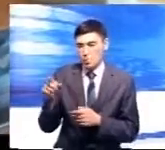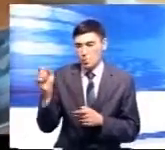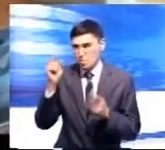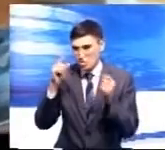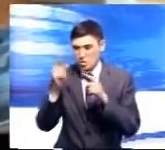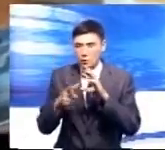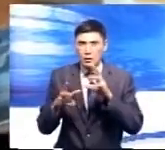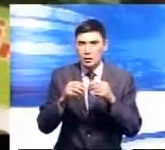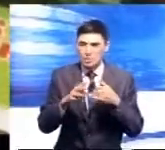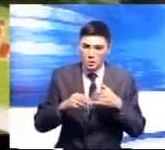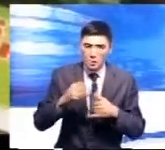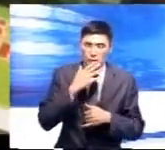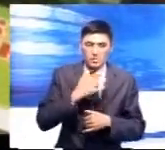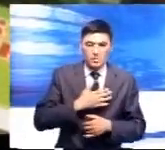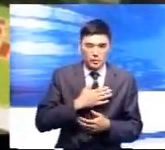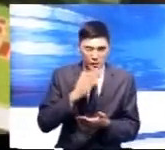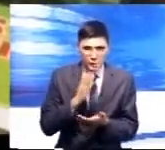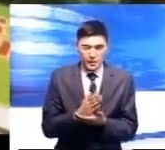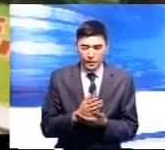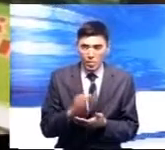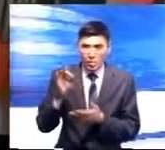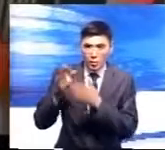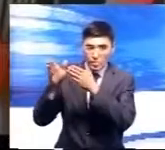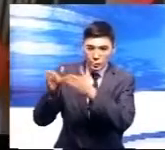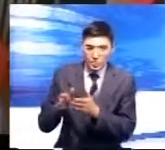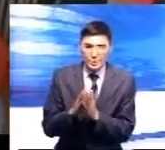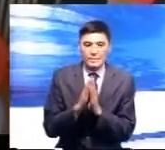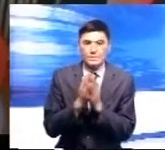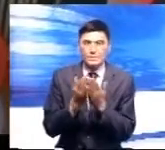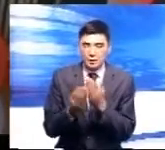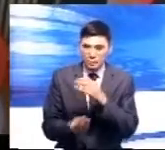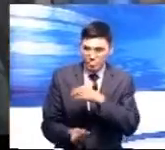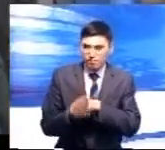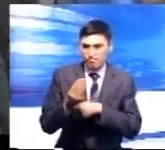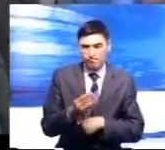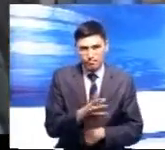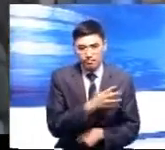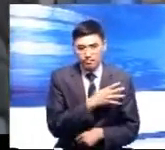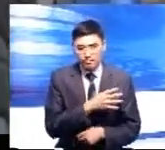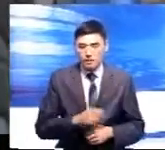юбилейных мероприятий состоялась презентация книги о творческом наследии Акына.